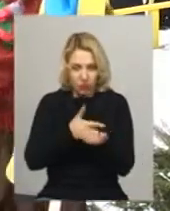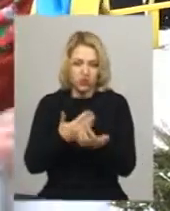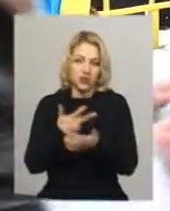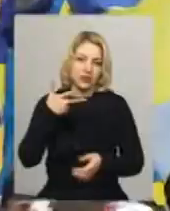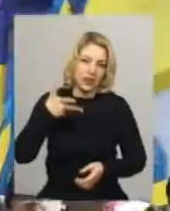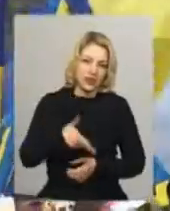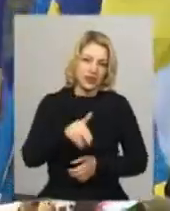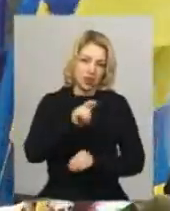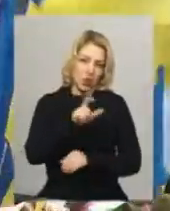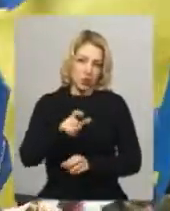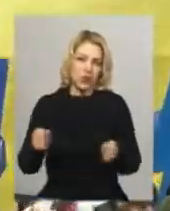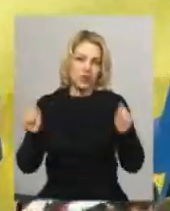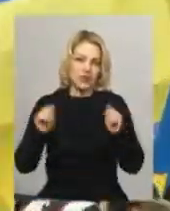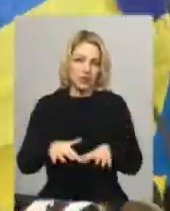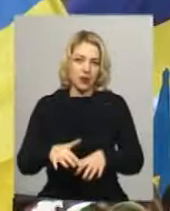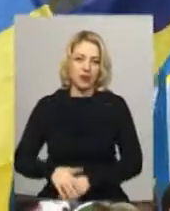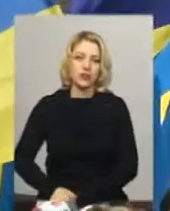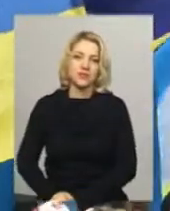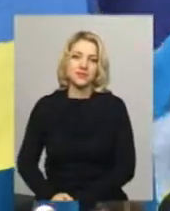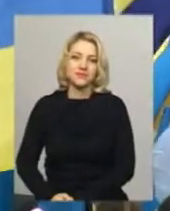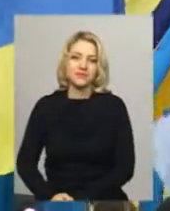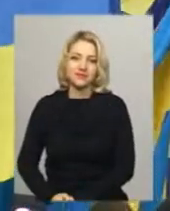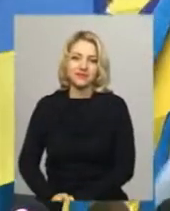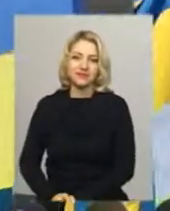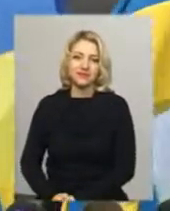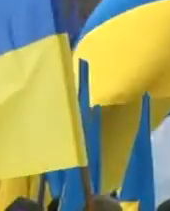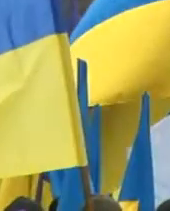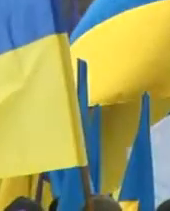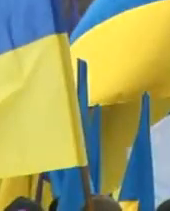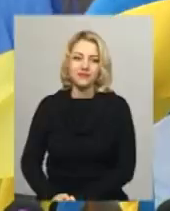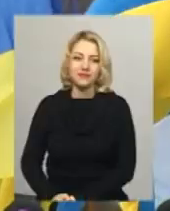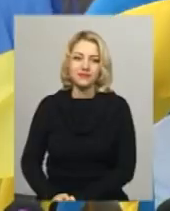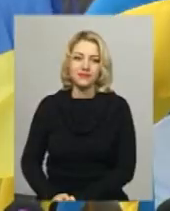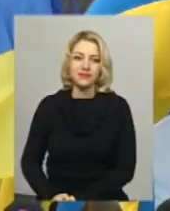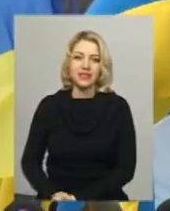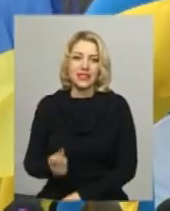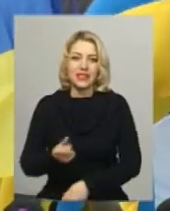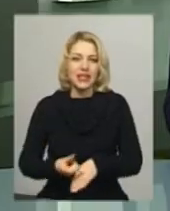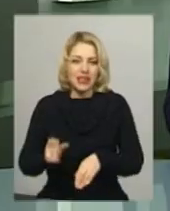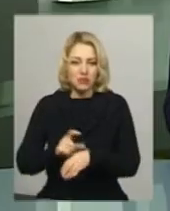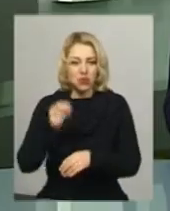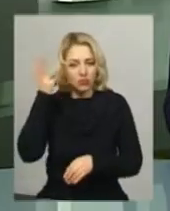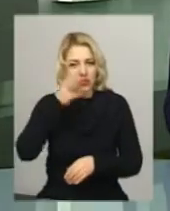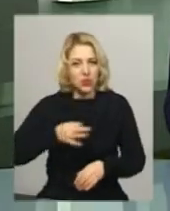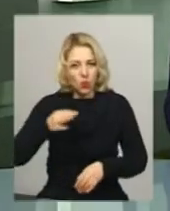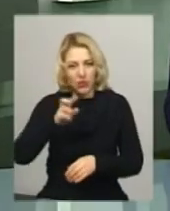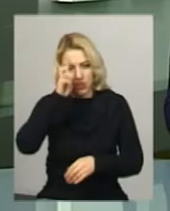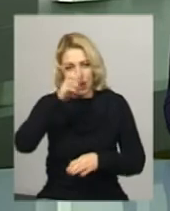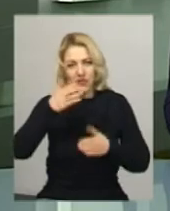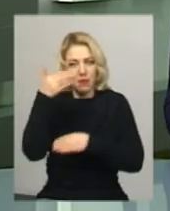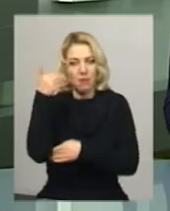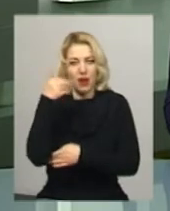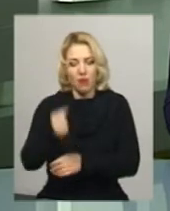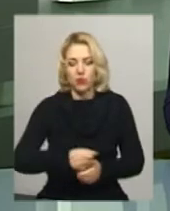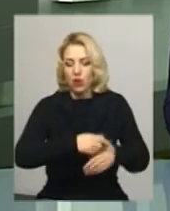людей зібралося. Ірина Денисенко, Дем'ян Цегольник, новини, Поділля Центр. Найбільший у Хмельницькій області державний прапор